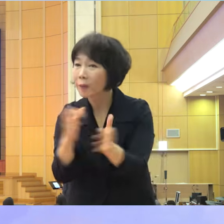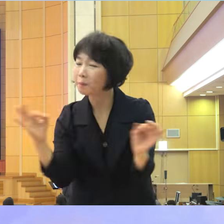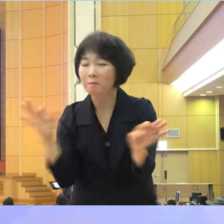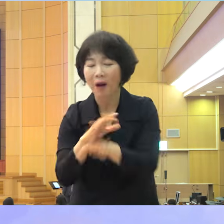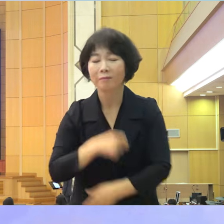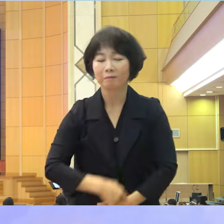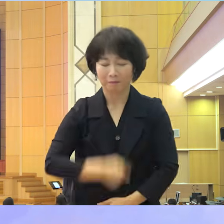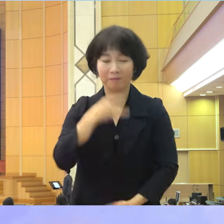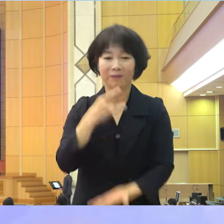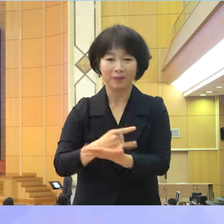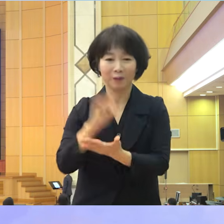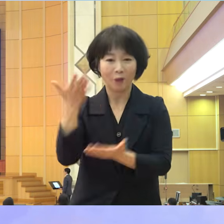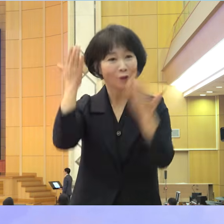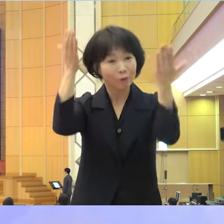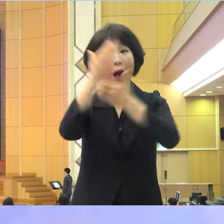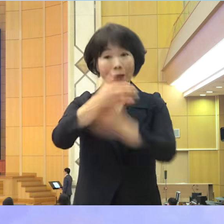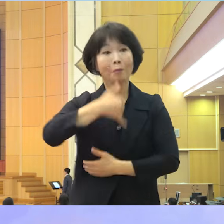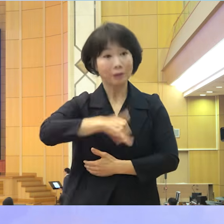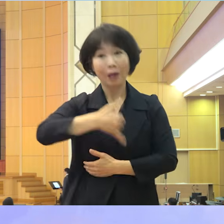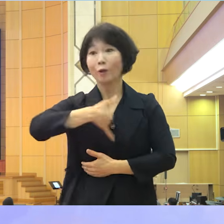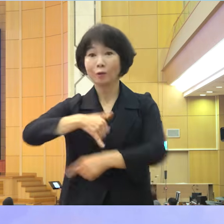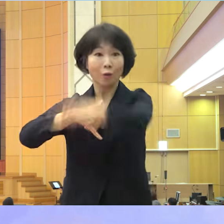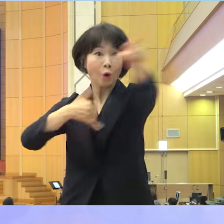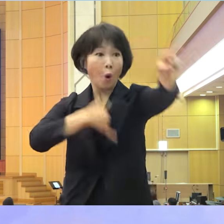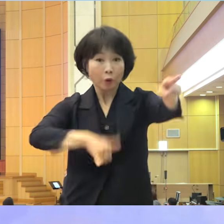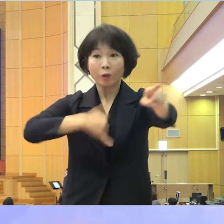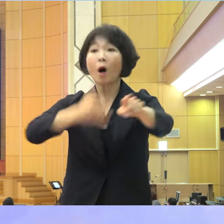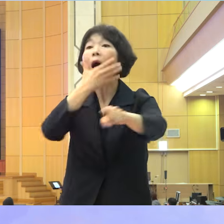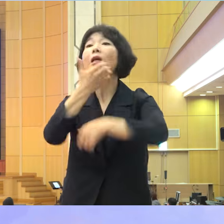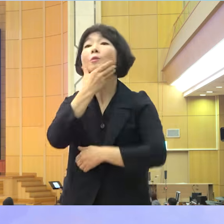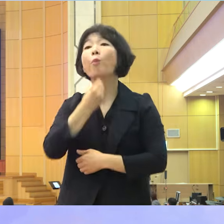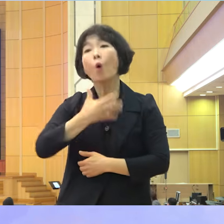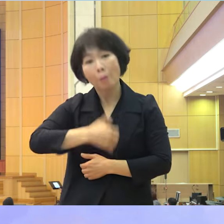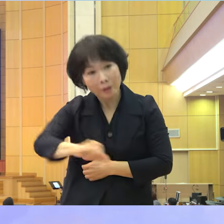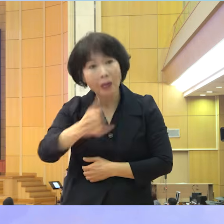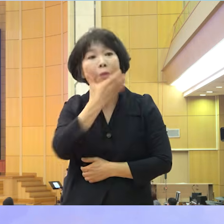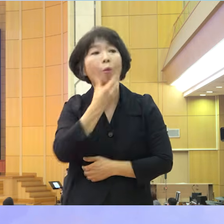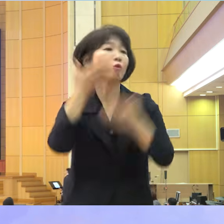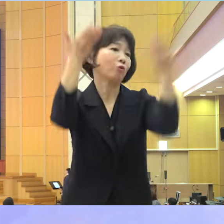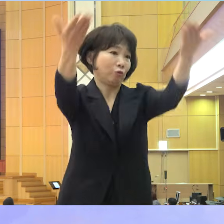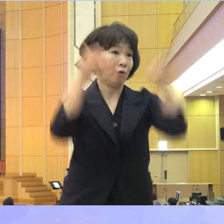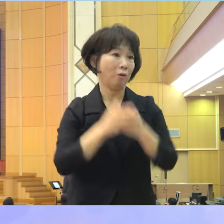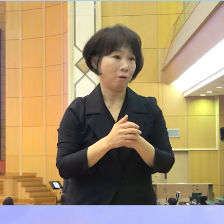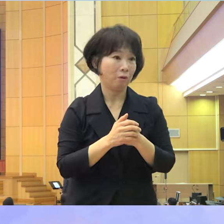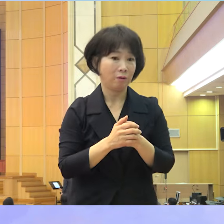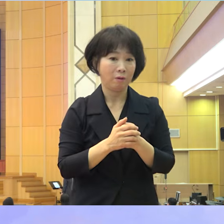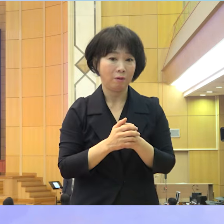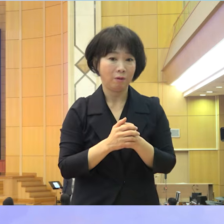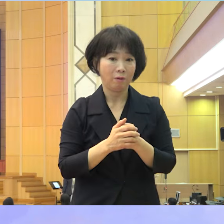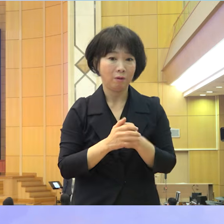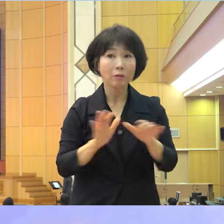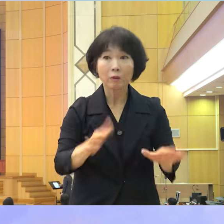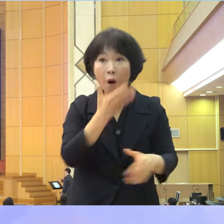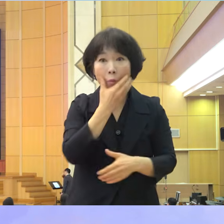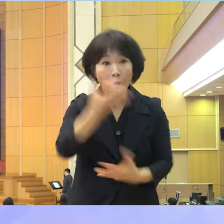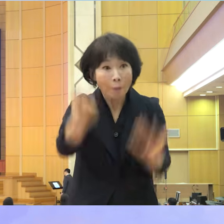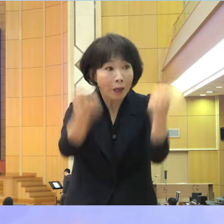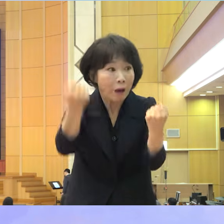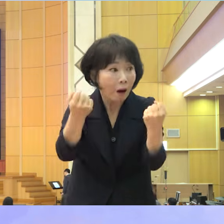됐어. 할렐루야. 하나님 자녀 됐어. 넌 복 있는 사람 됐어. 복 있는 사람만 딱 되면 아무것도 없는 것